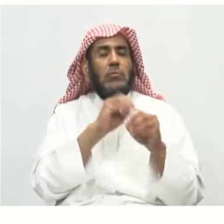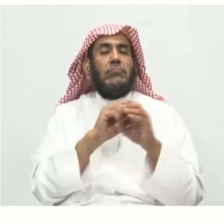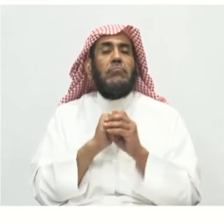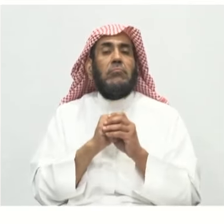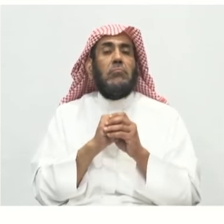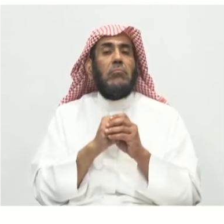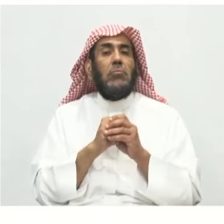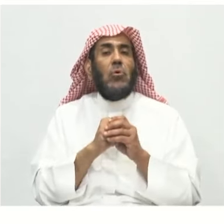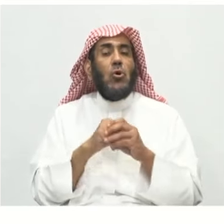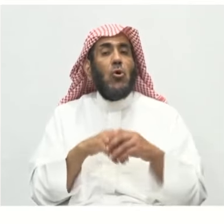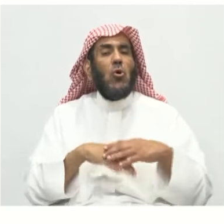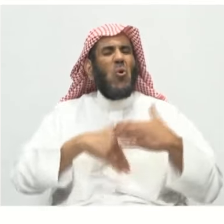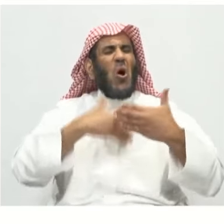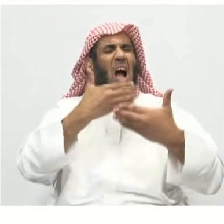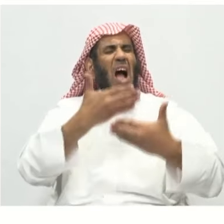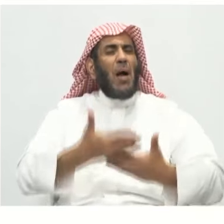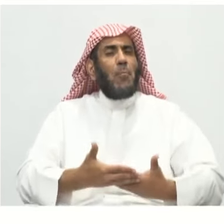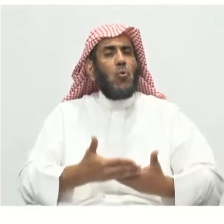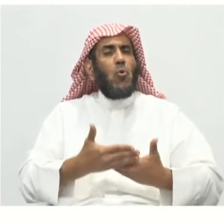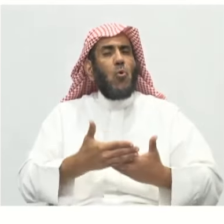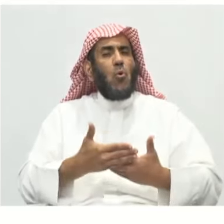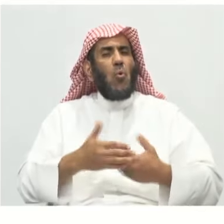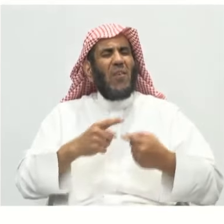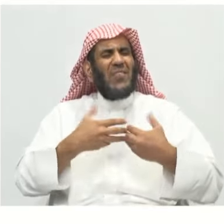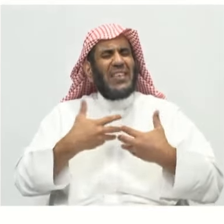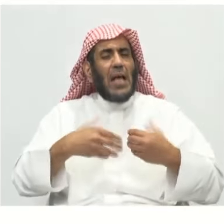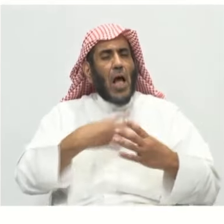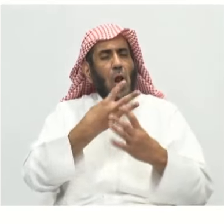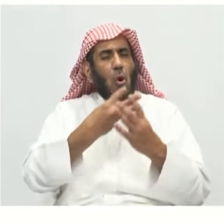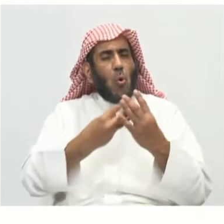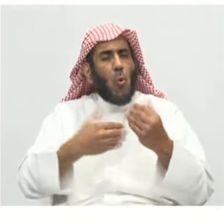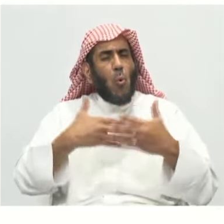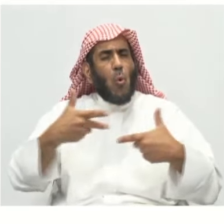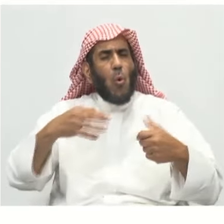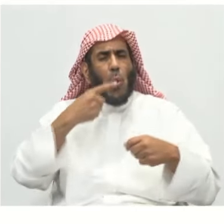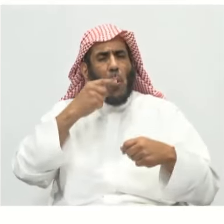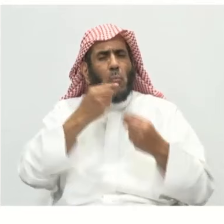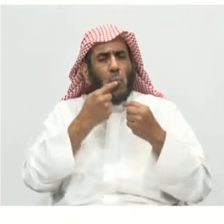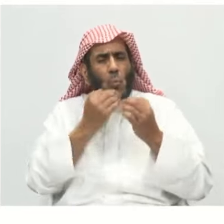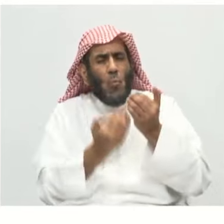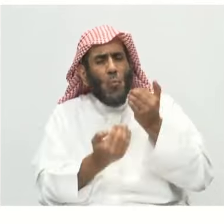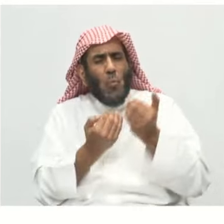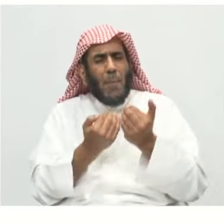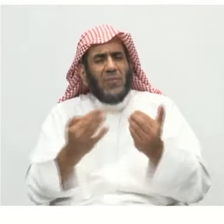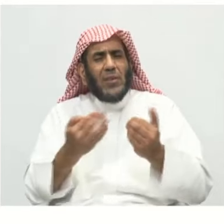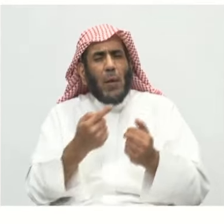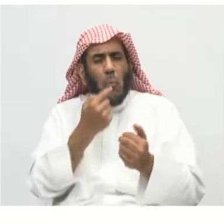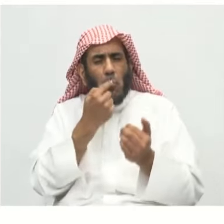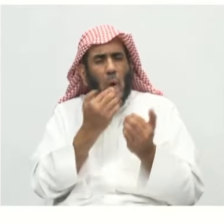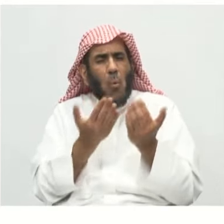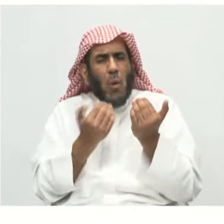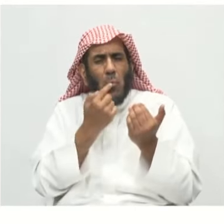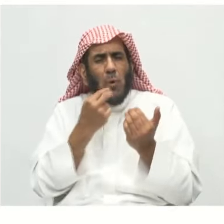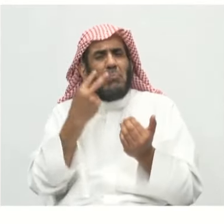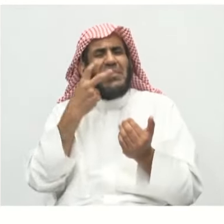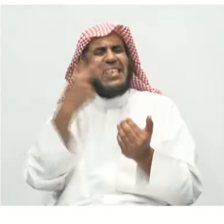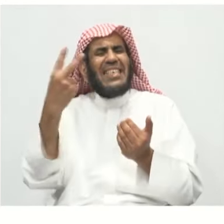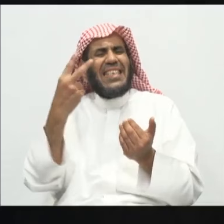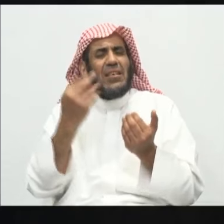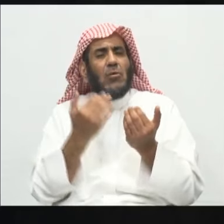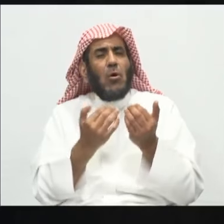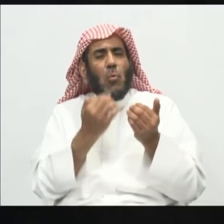وحمله وفصاله لاحظ هنا فصاله وحمله ف فصاله فصاله هنا فطامه فصال الصبيب